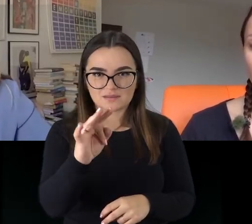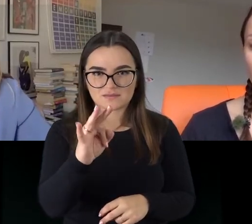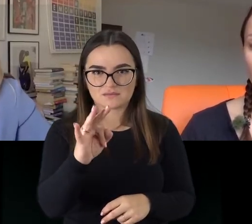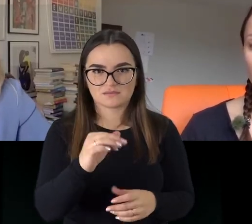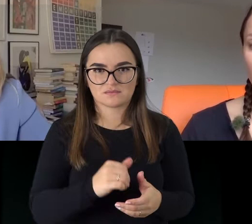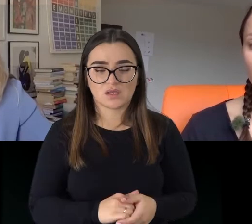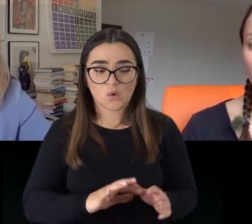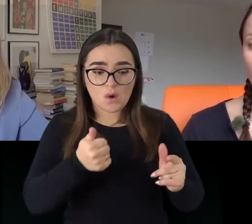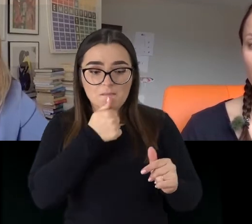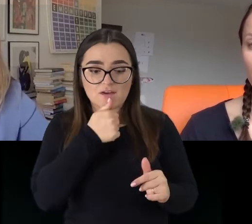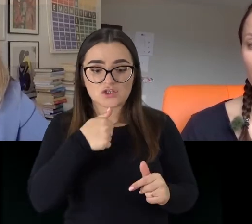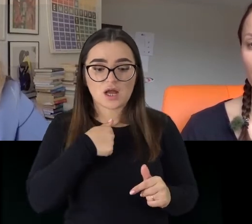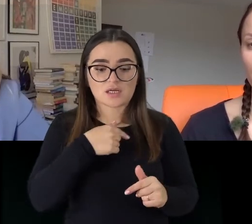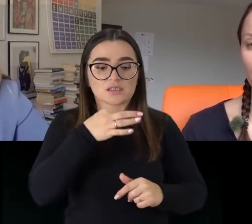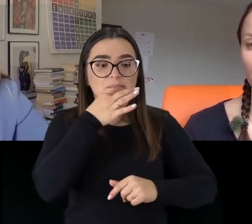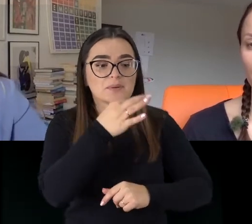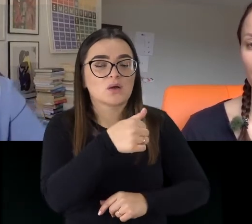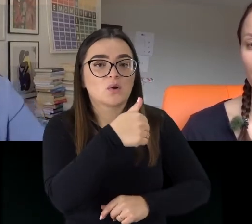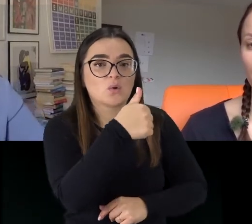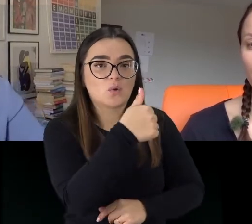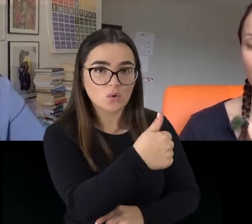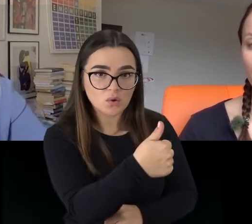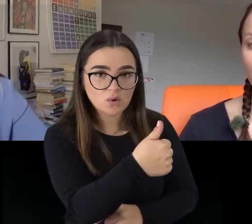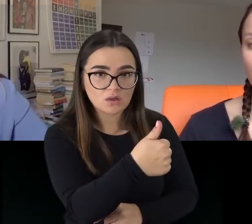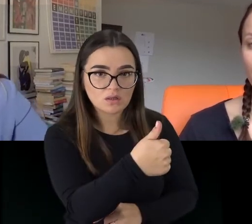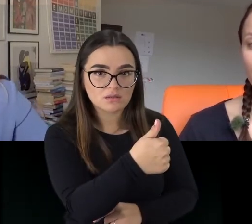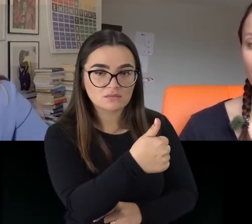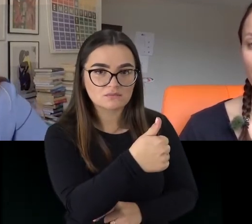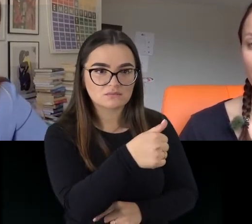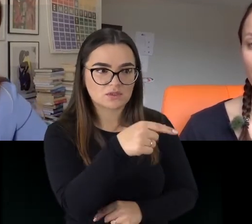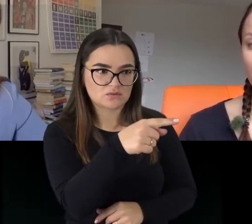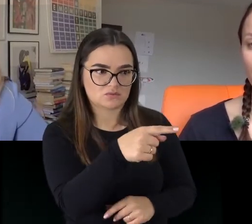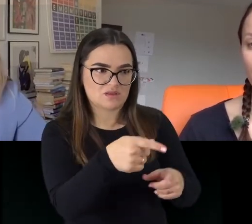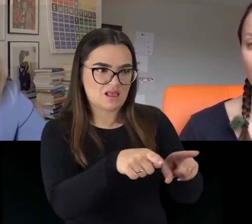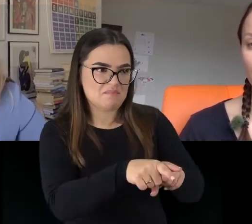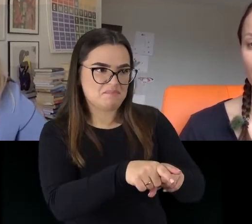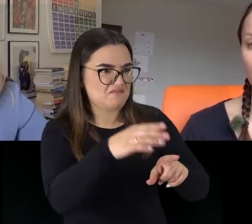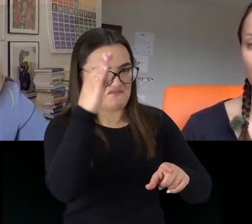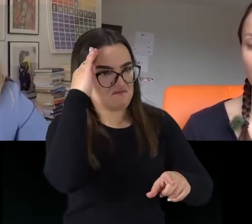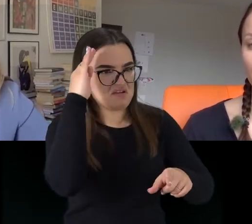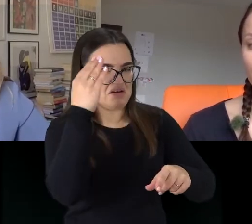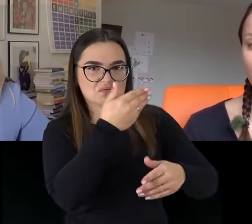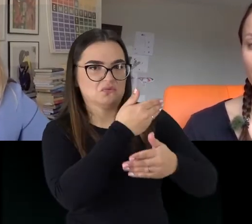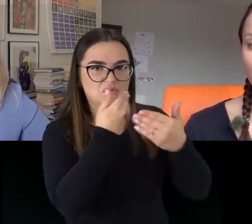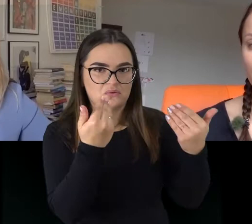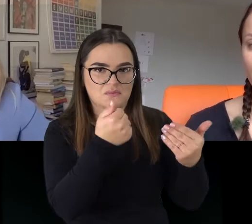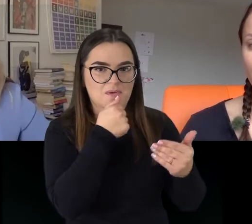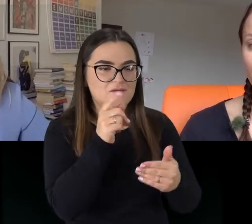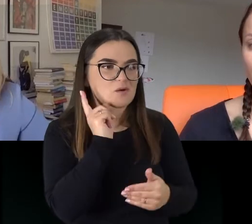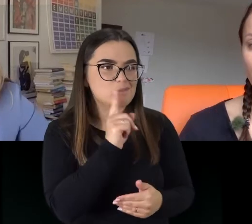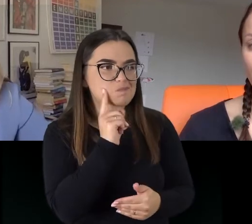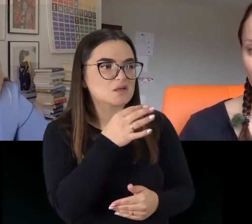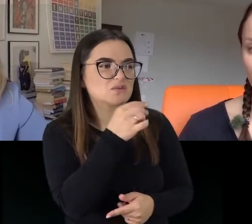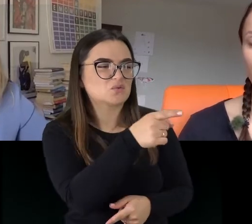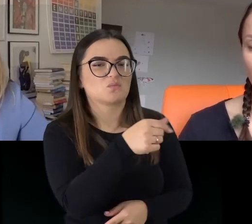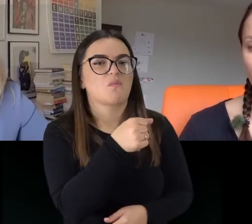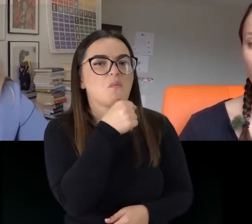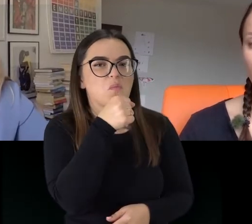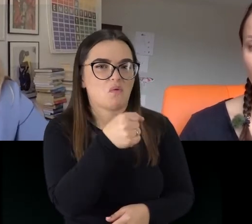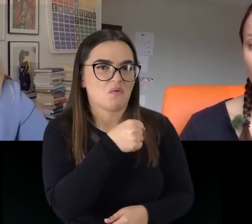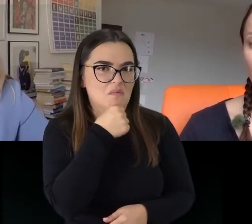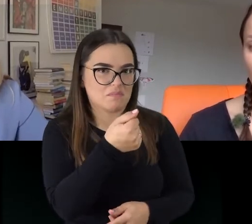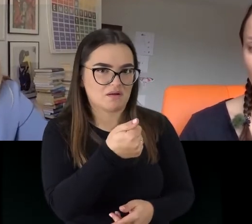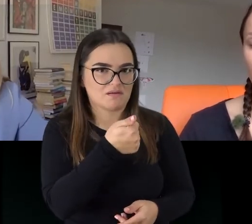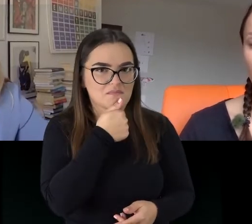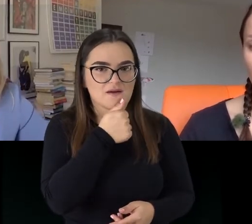aš ką nors labai gero pasakau, tai tu čia esi tada nebe vyras, berniukui sako, ten koks nors, žinai, boba, nu tarkim, ne?